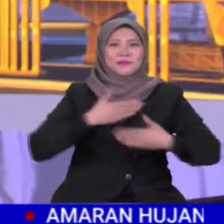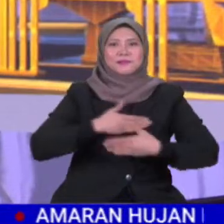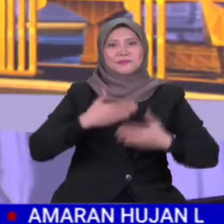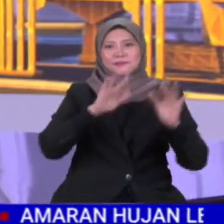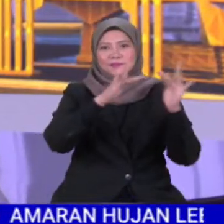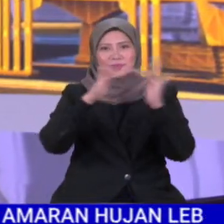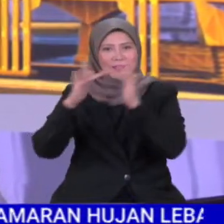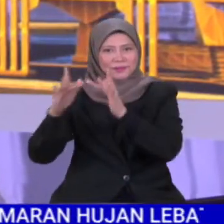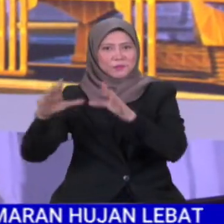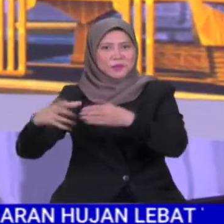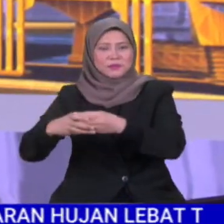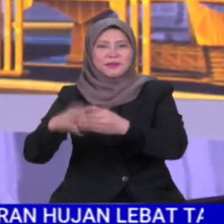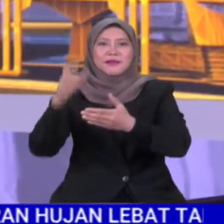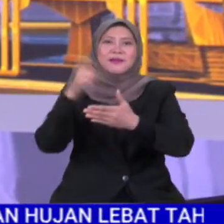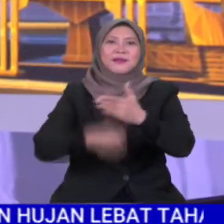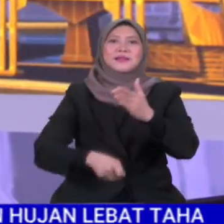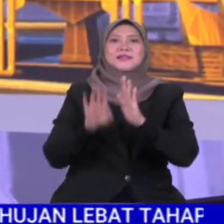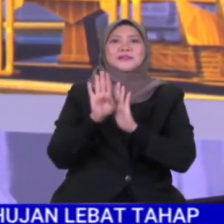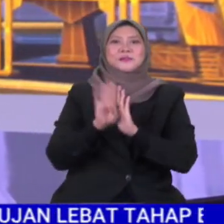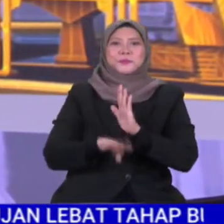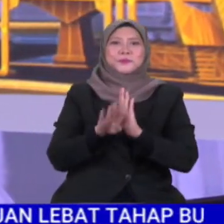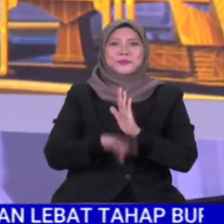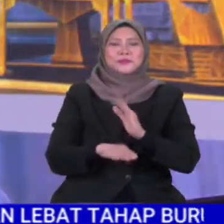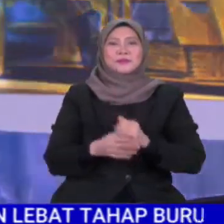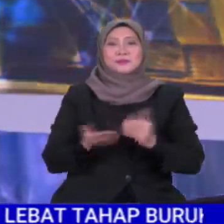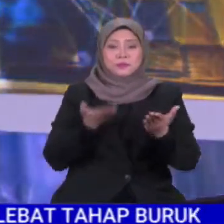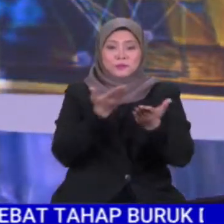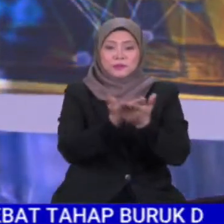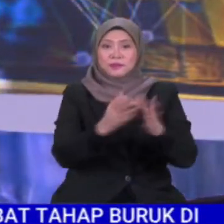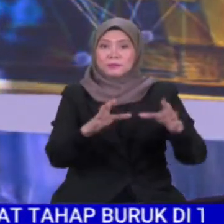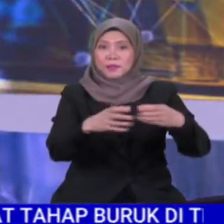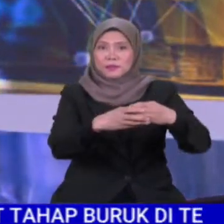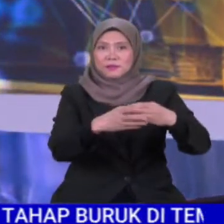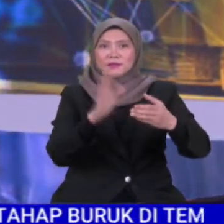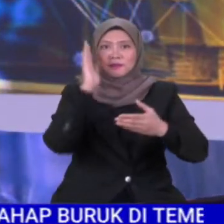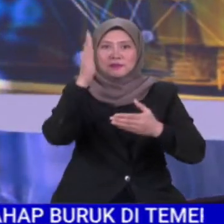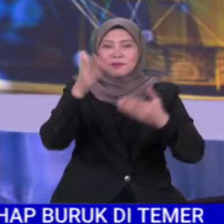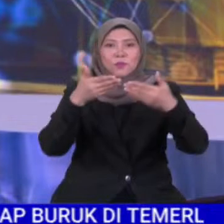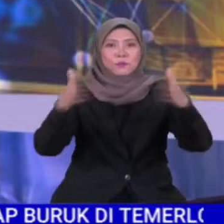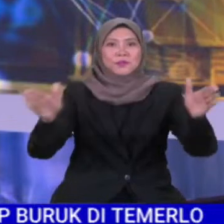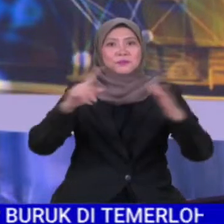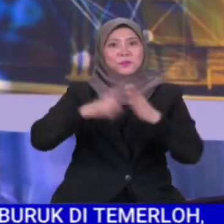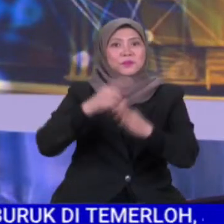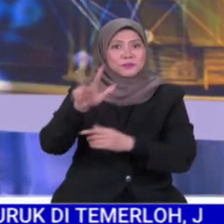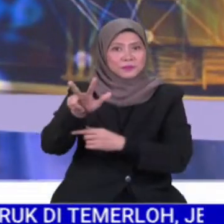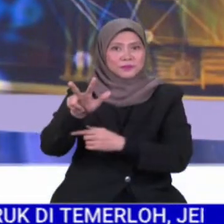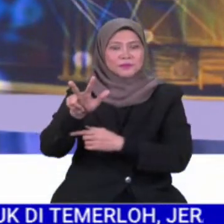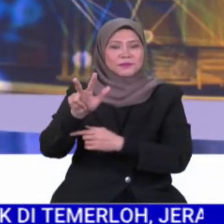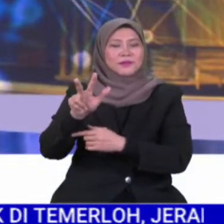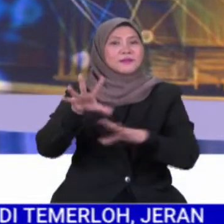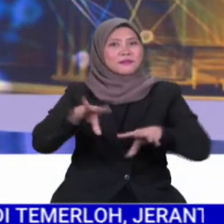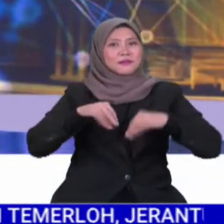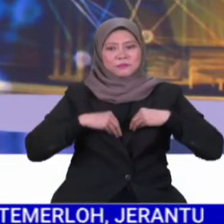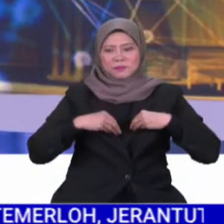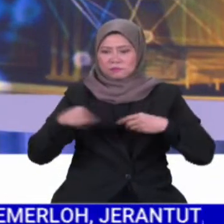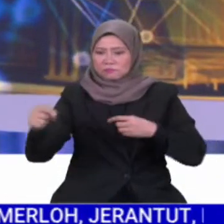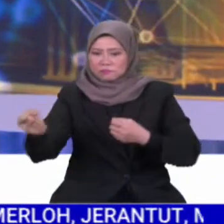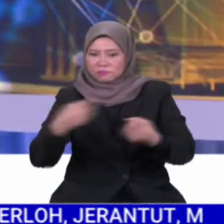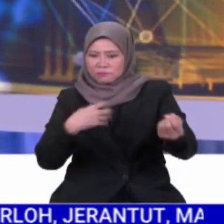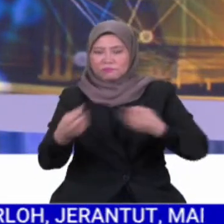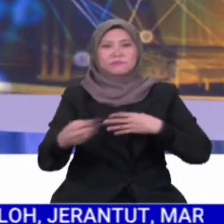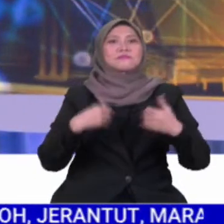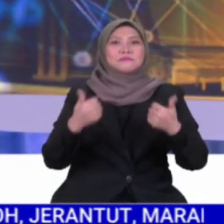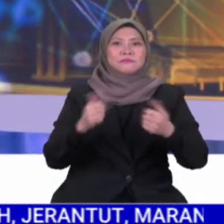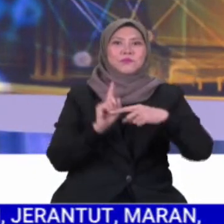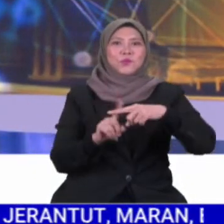pakej internet dengan harga yang lebih murah. Tawaran pakej itu yang dijadualkan dibuka pada Mac depan menerima respon positif